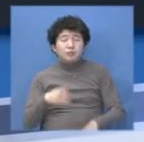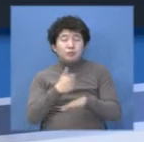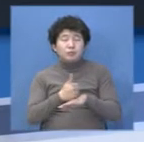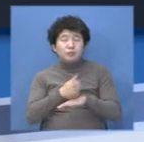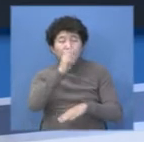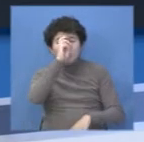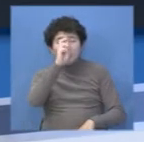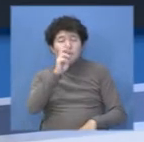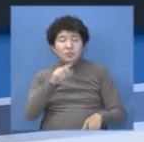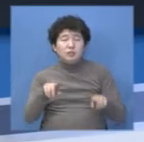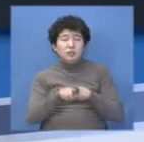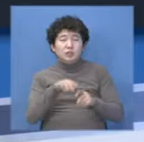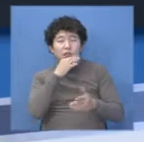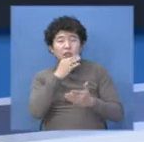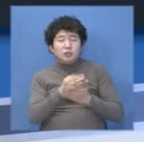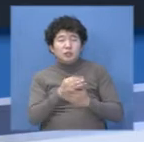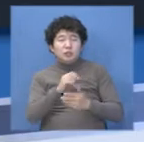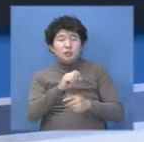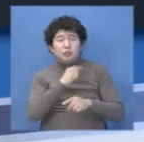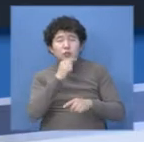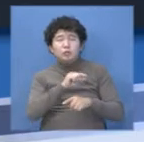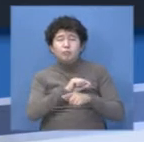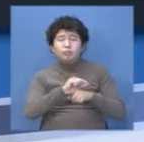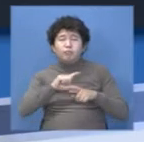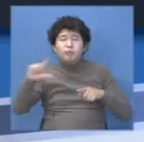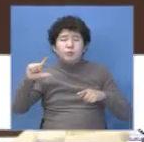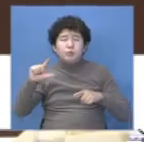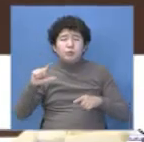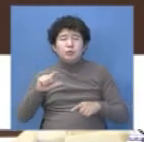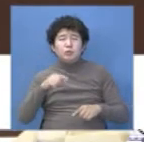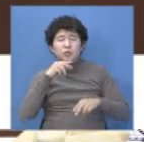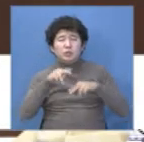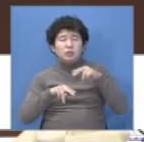увеличить количество инвестиционных проектов в несырьевых секторах.